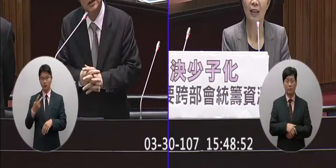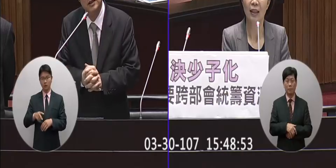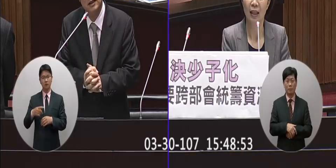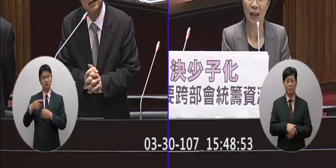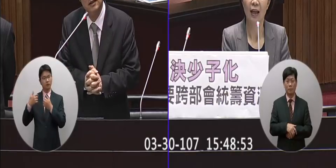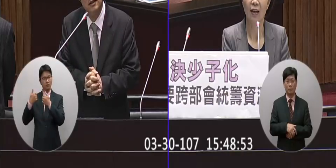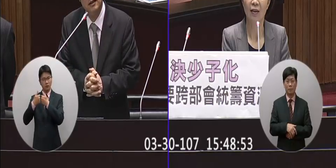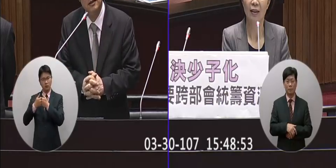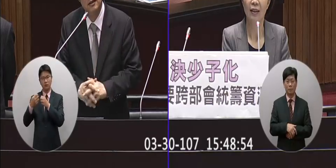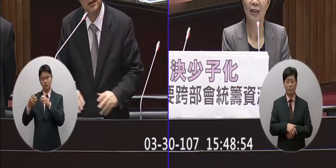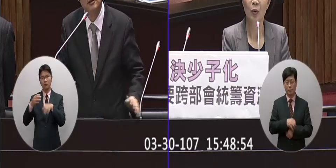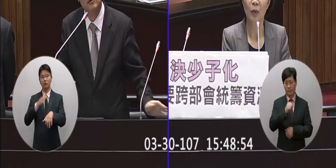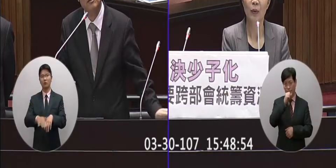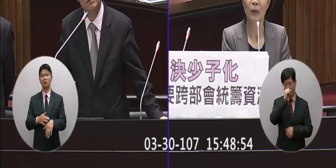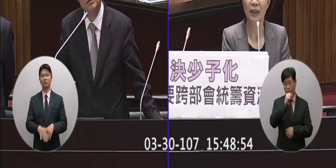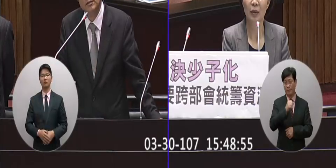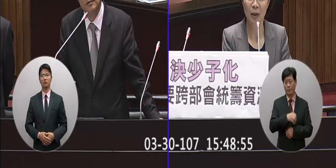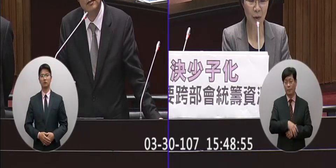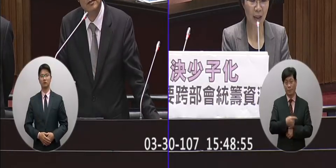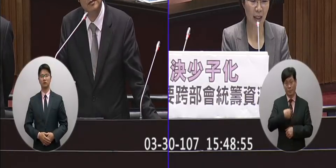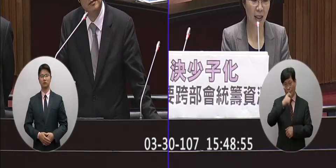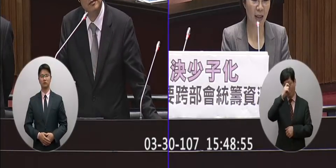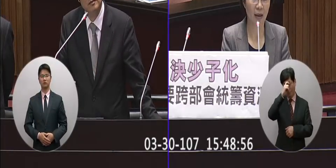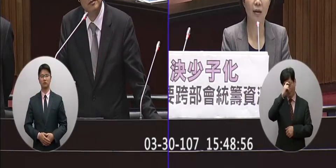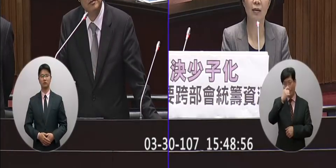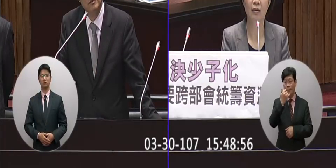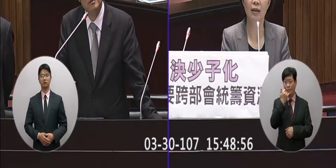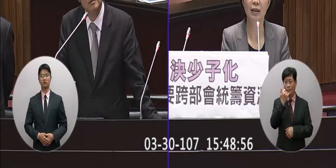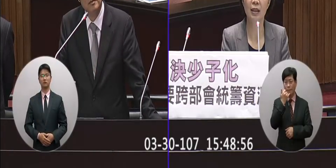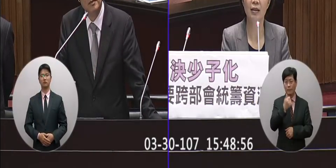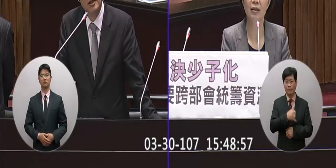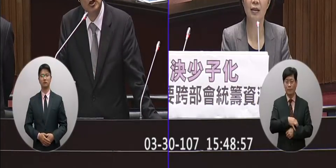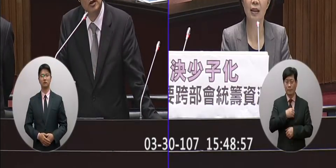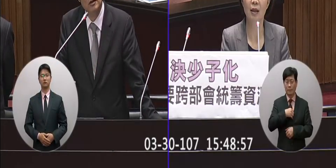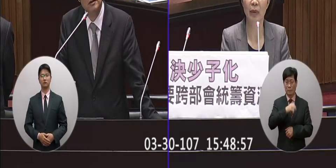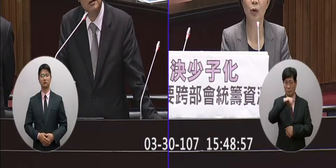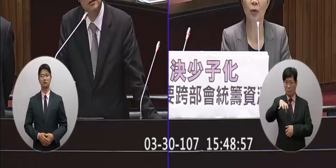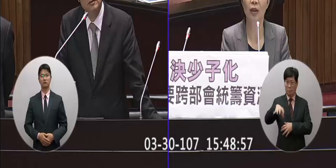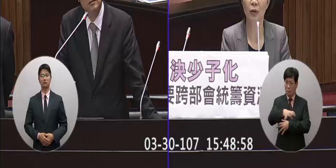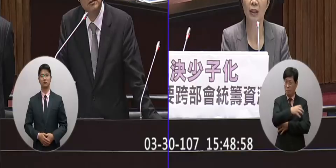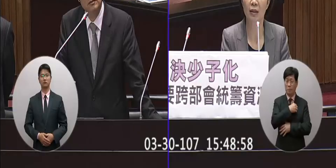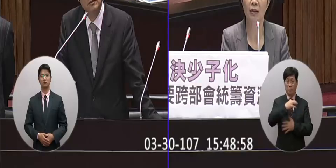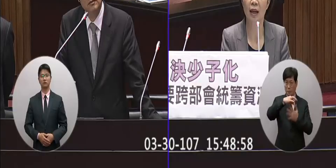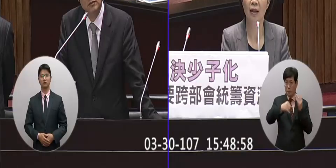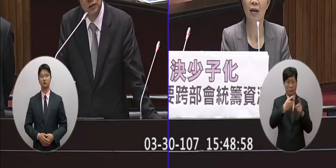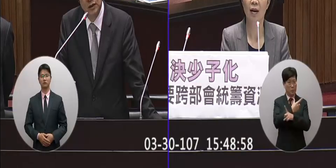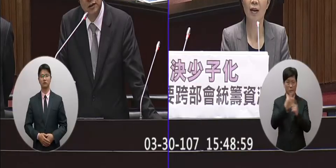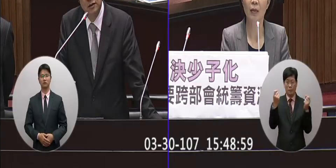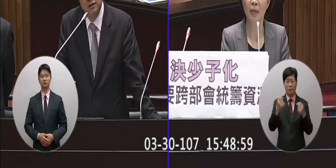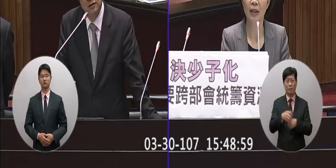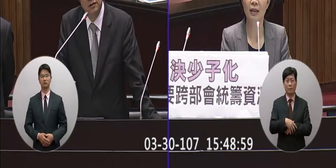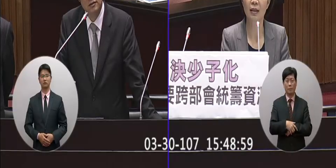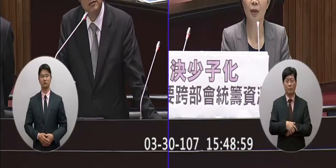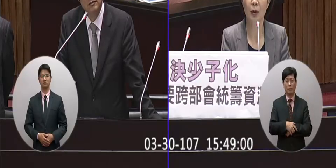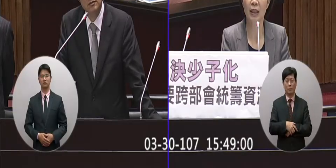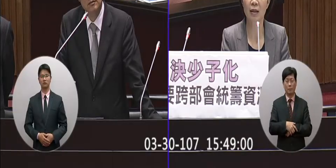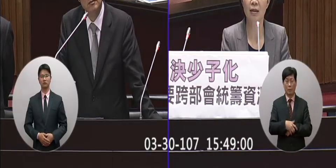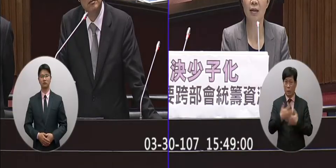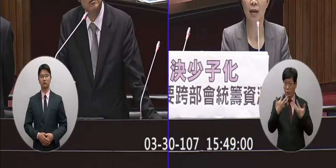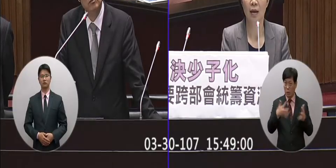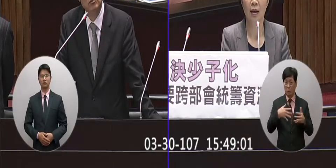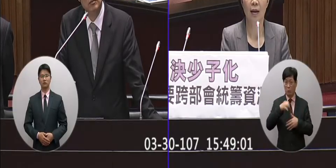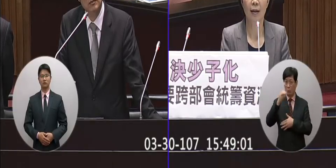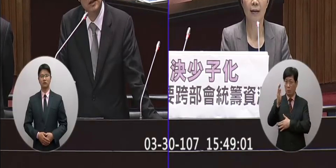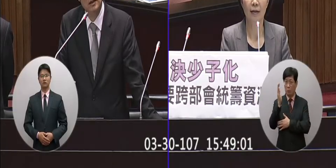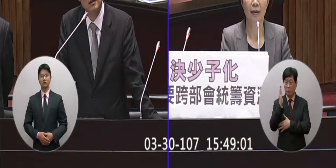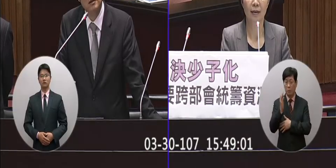我们会做一个讨论。 好，那我希望说可以各县市的这个标准能够一致啦。好，要不然其实很多县